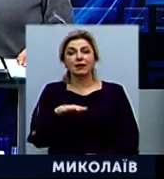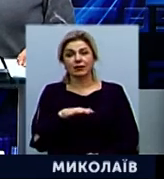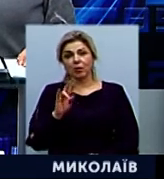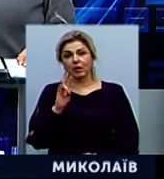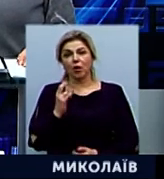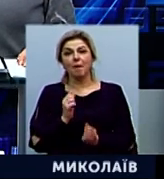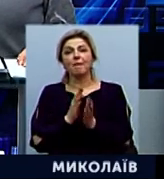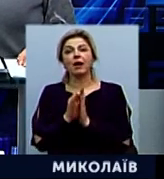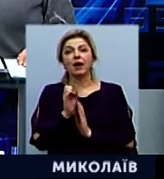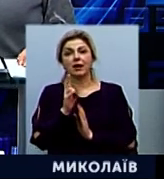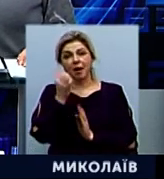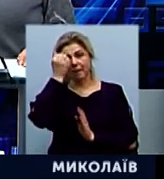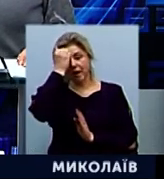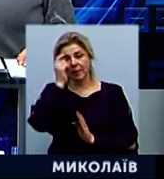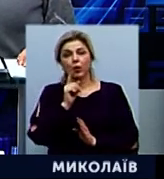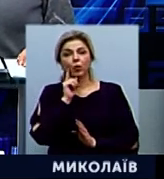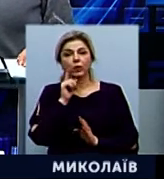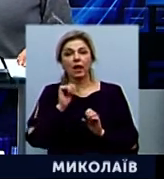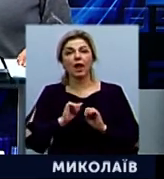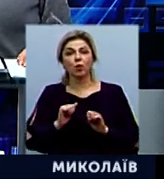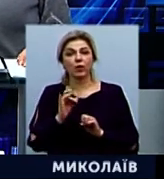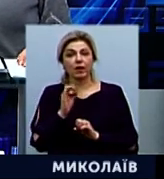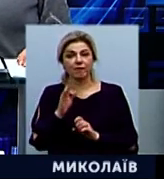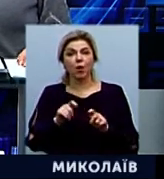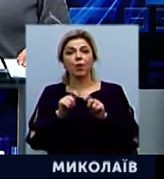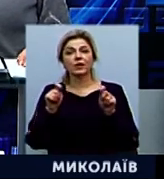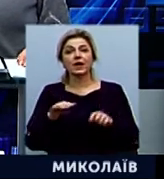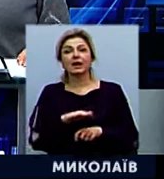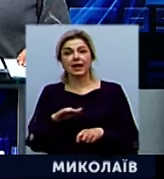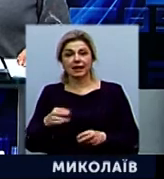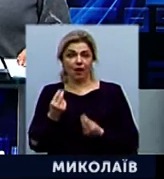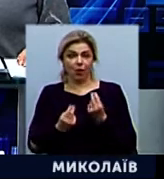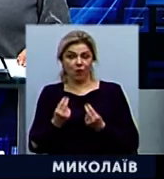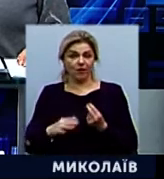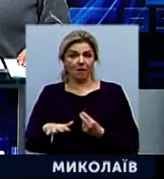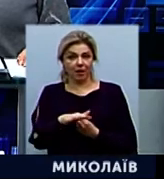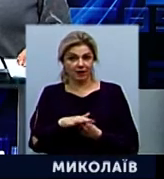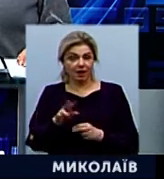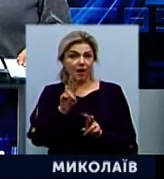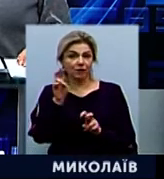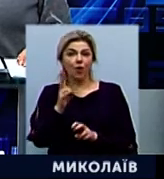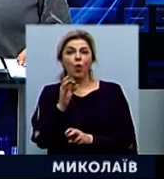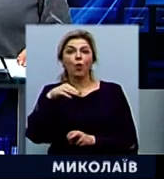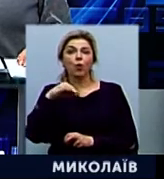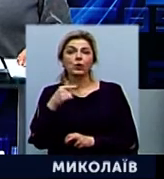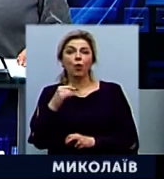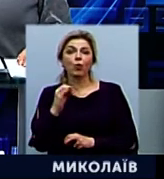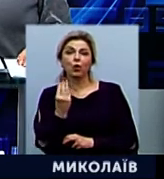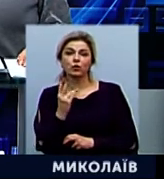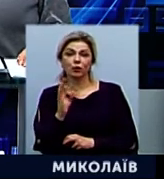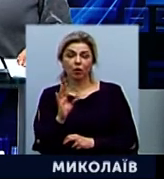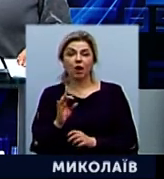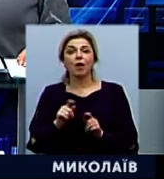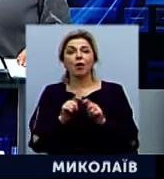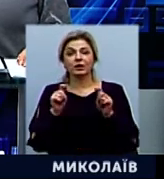Миколаївського парку пам'ятки юних героїв відкрили дитячий ігровий майданчик «Коти Горошко». Об'єкт встановили